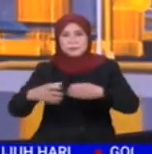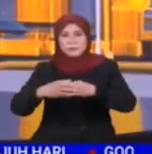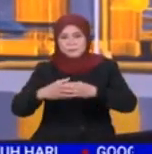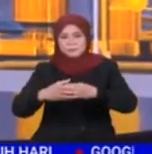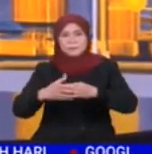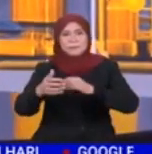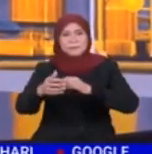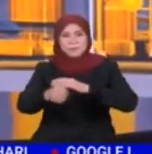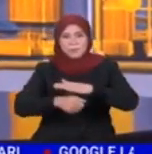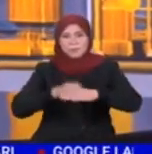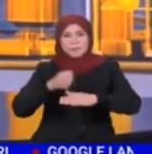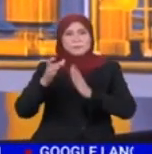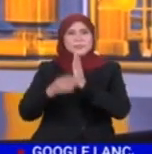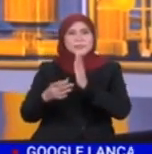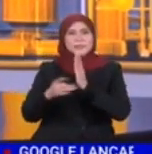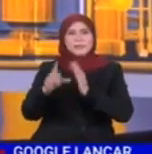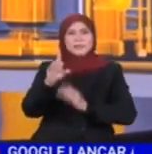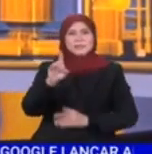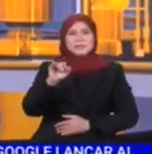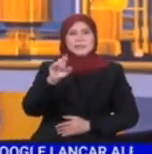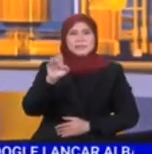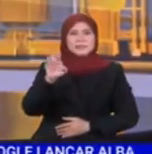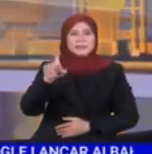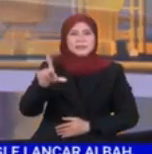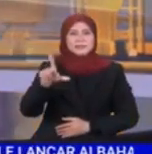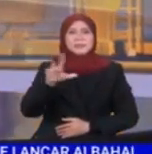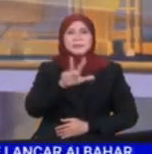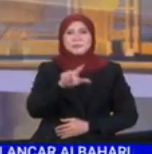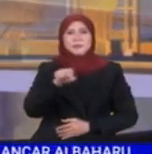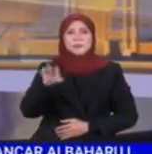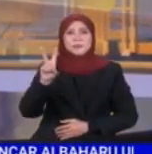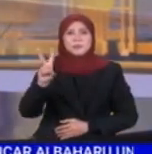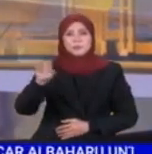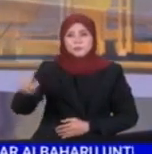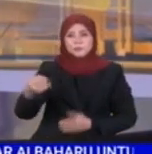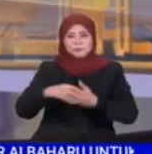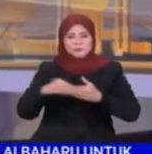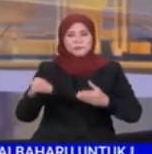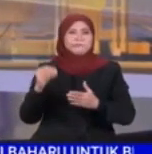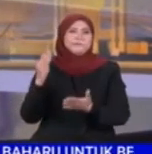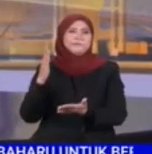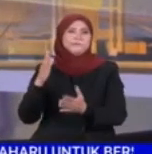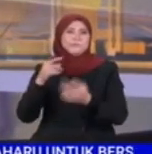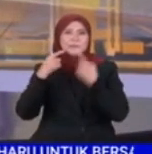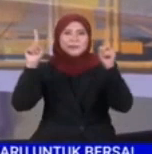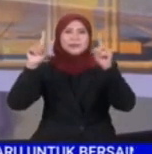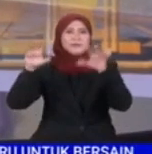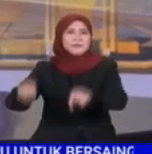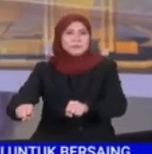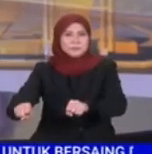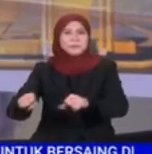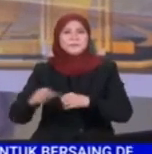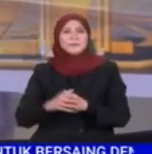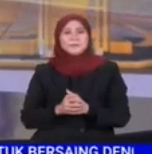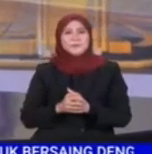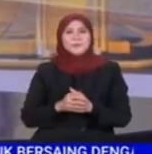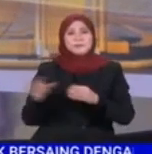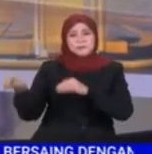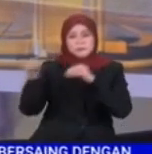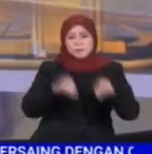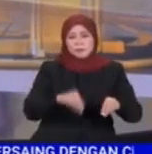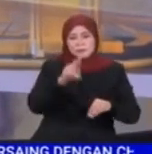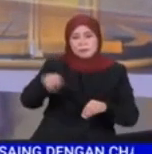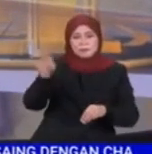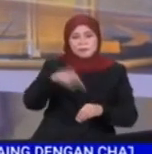minyak diesel bernilai 346 5 juta Ringgit dipatahkan dari tim Malaysia di kota tinggi Joho pemindahan haram